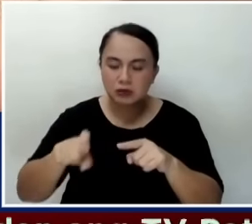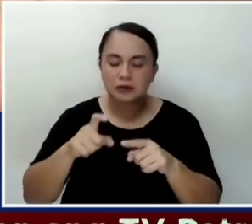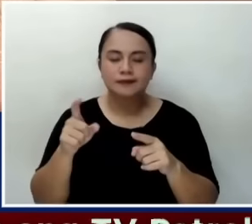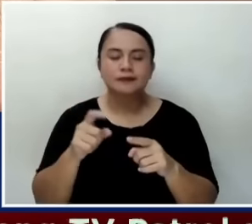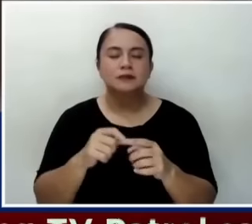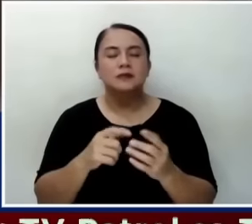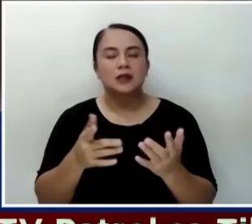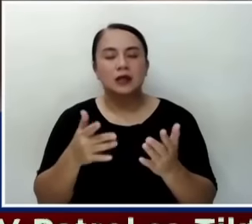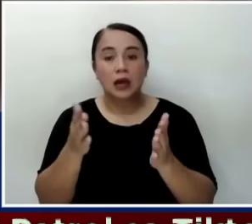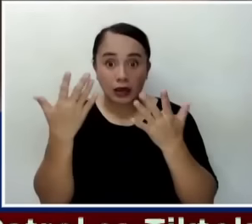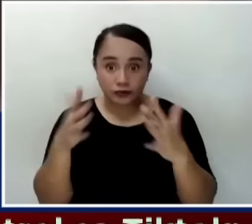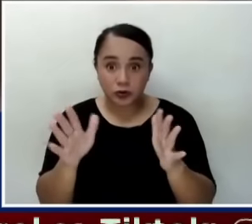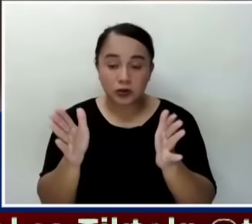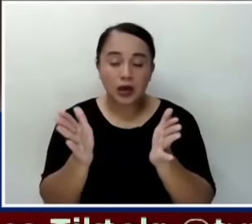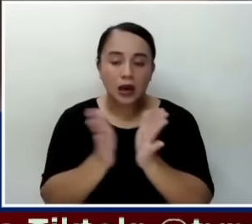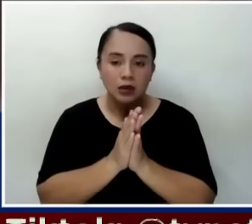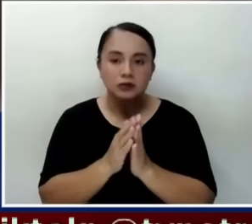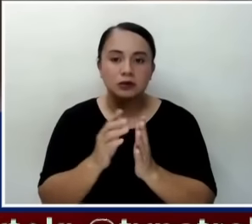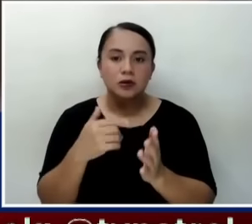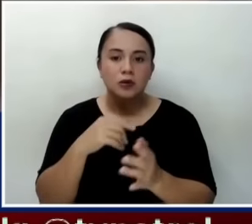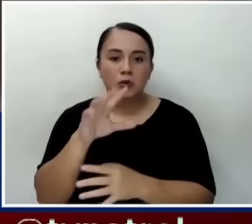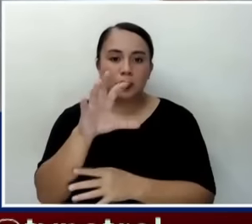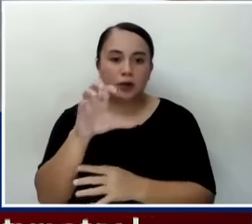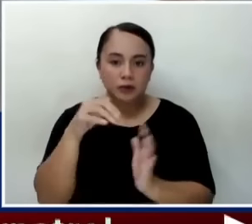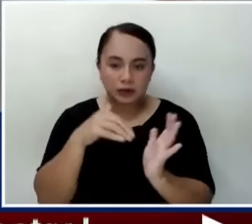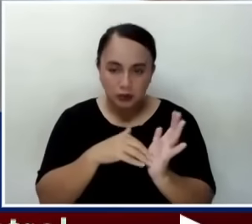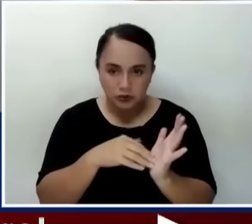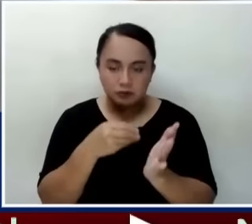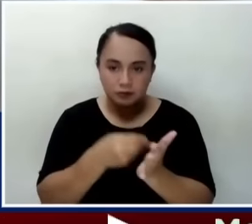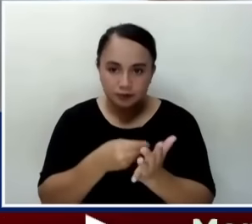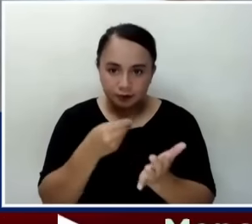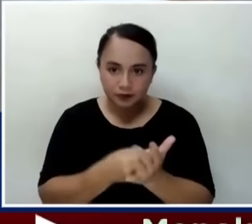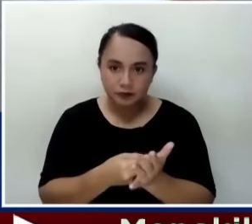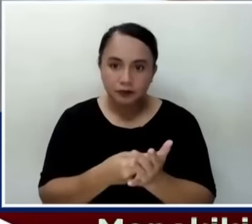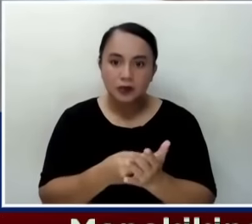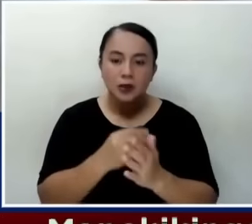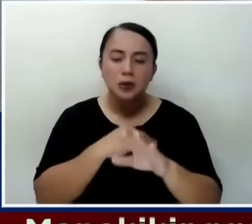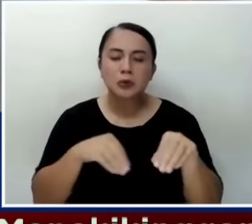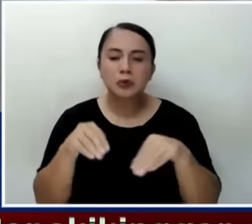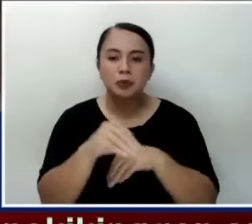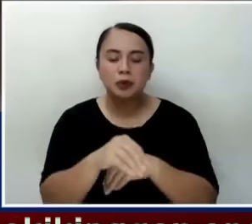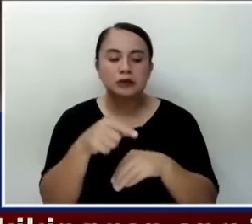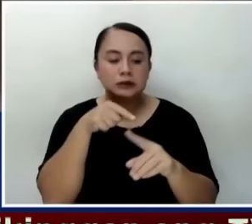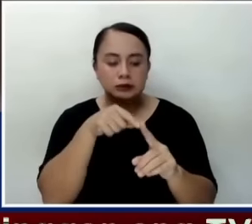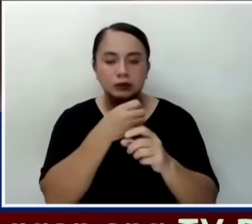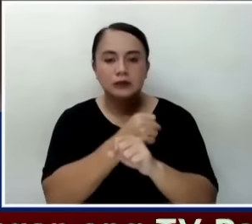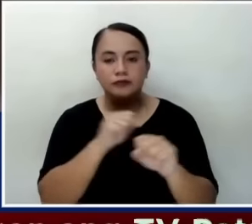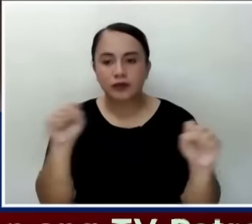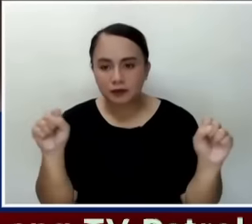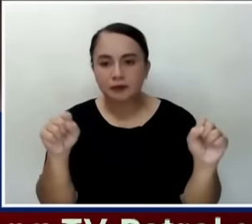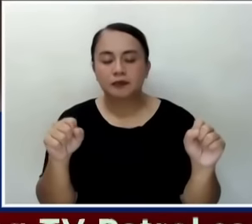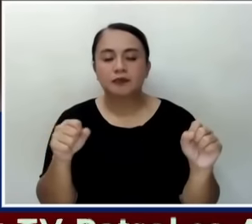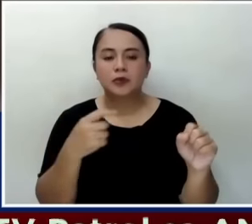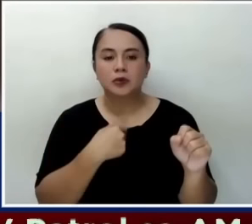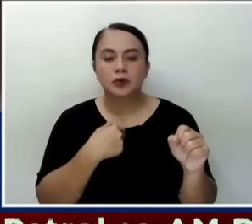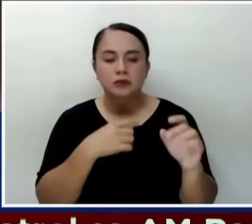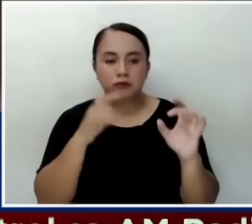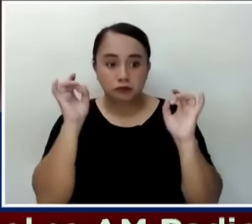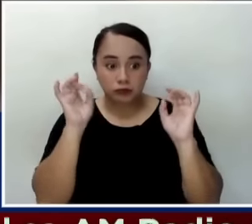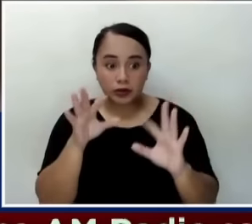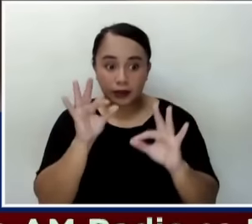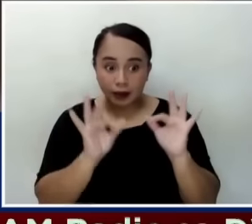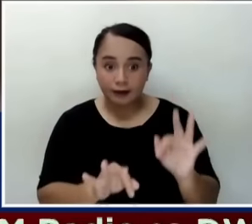siya ng 500,000 pesos in exchange sa kanyang liberty. Siya ay tinreten na kapag siya